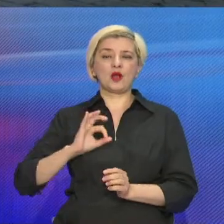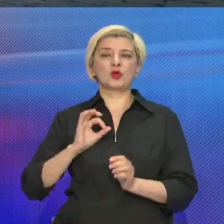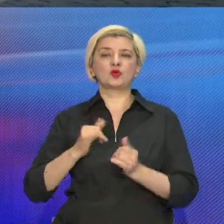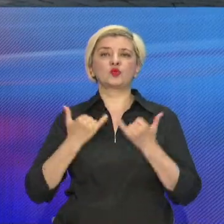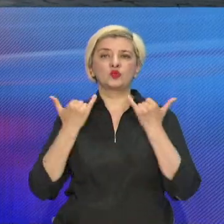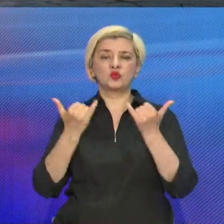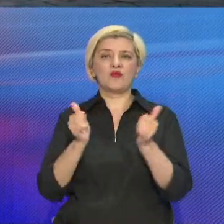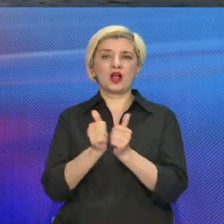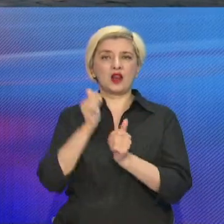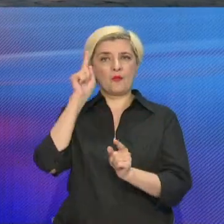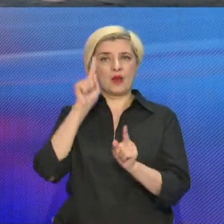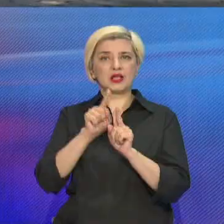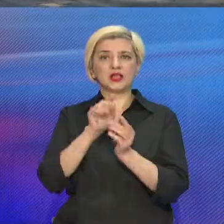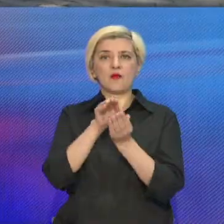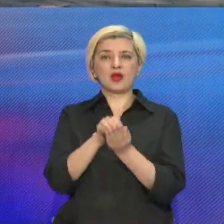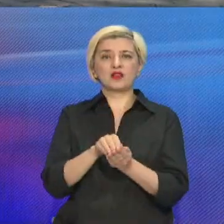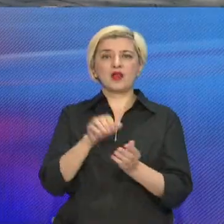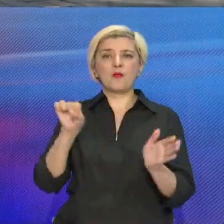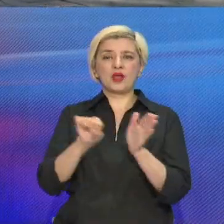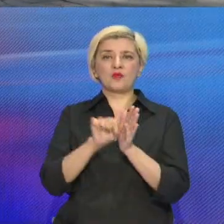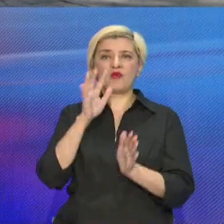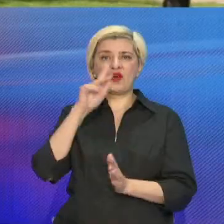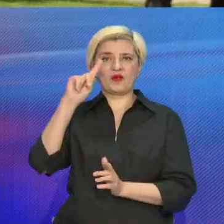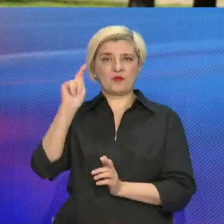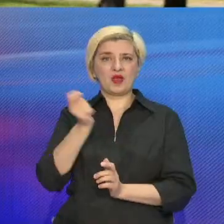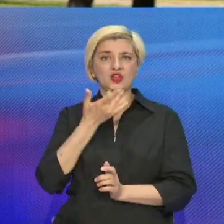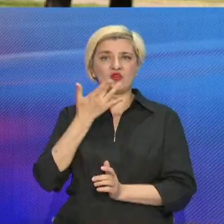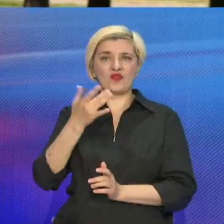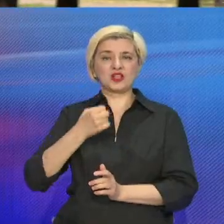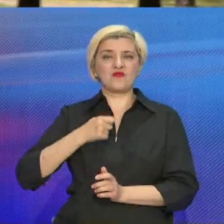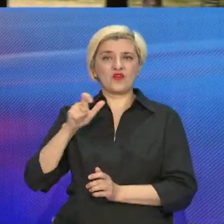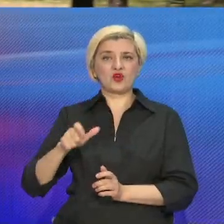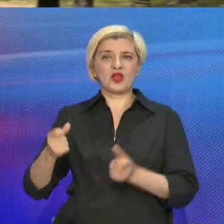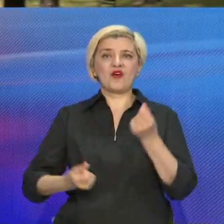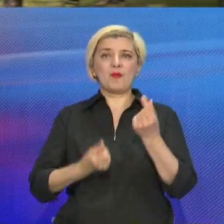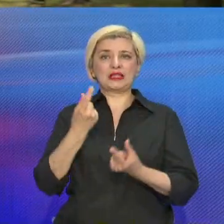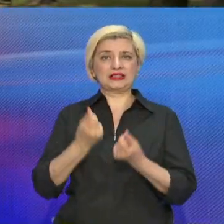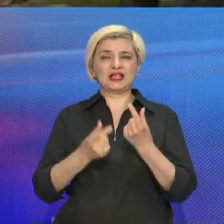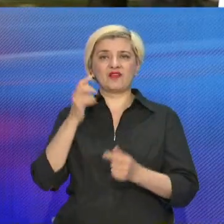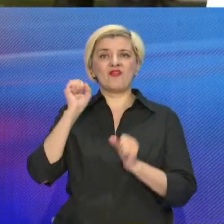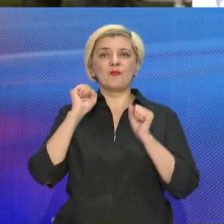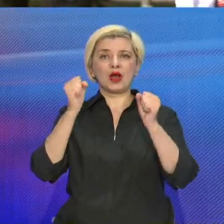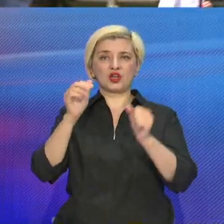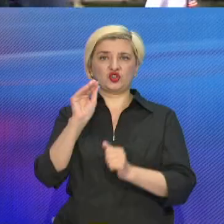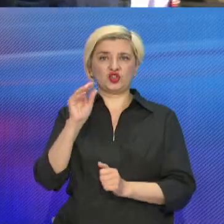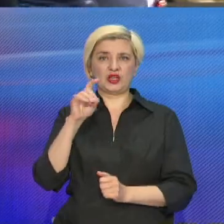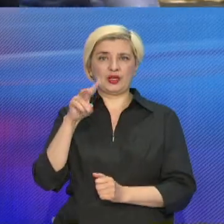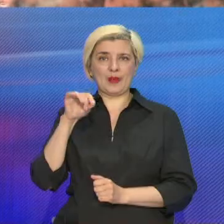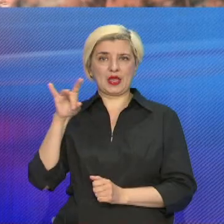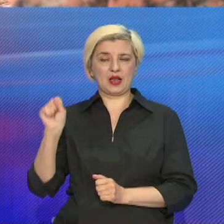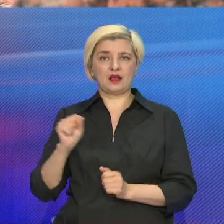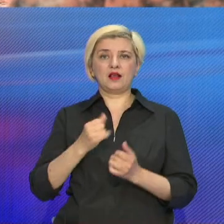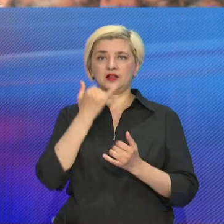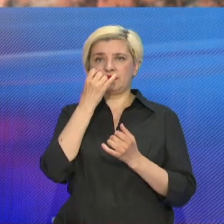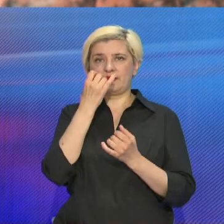ушановали каля братской могилы загинувших у годы войны советских воинов и партизан у парку Жильбера у Гродні. До подножины усклали